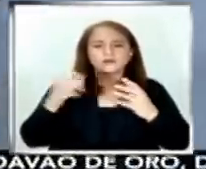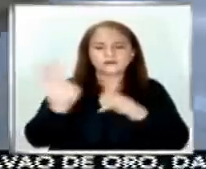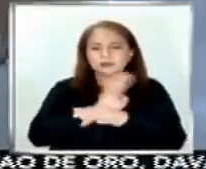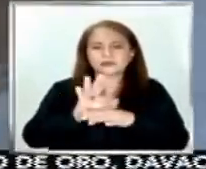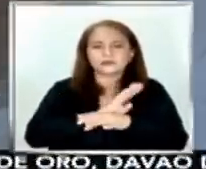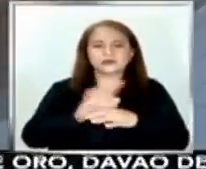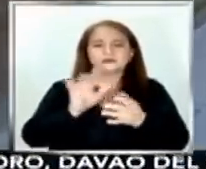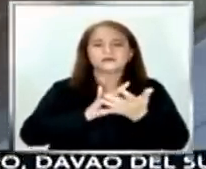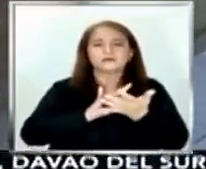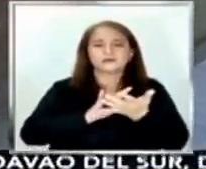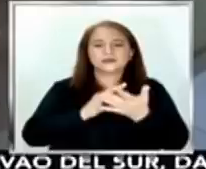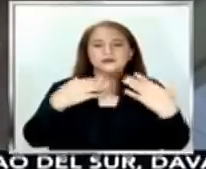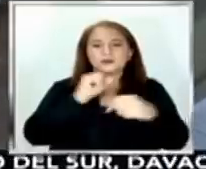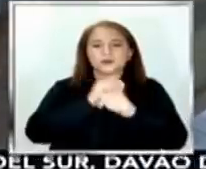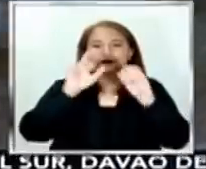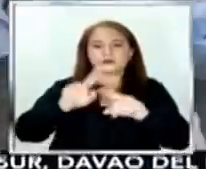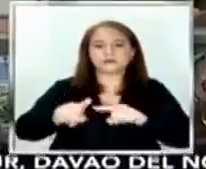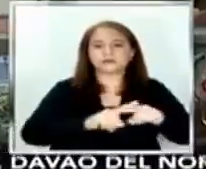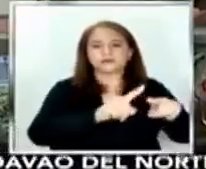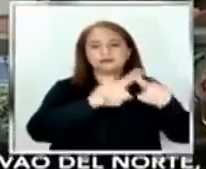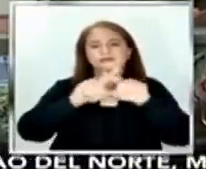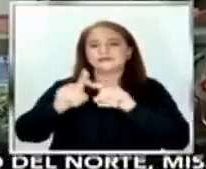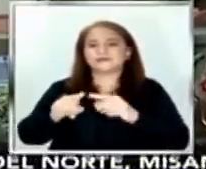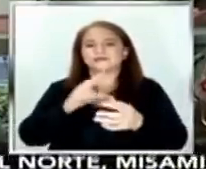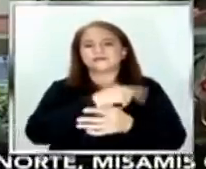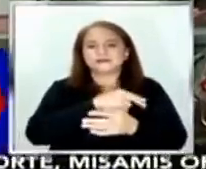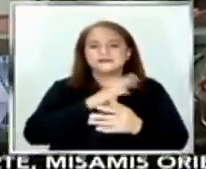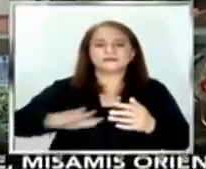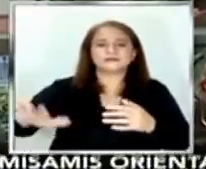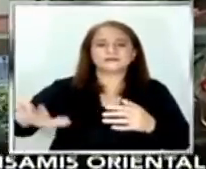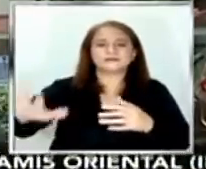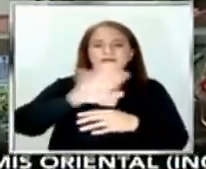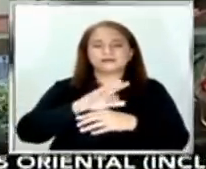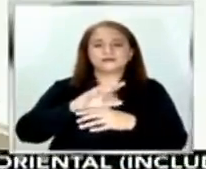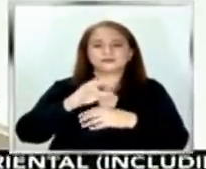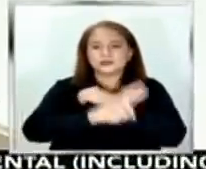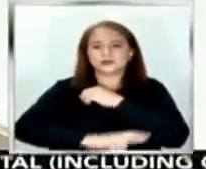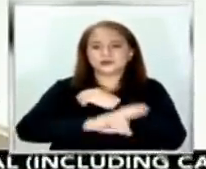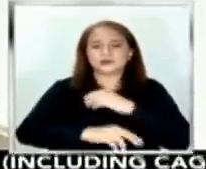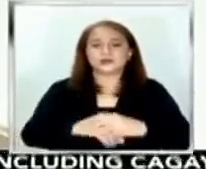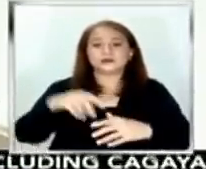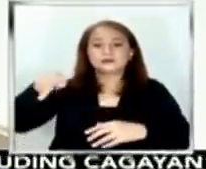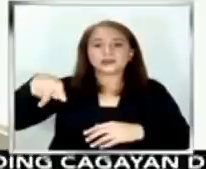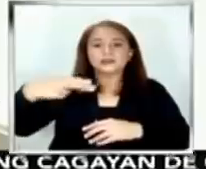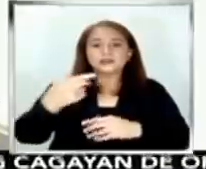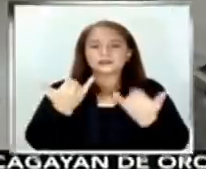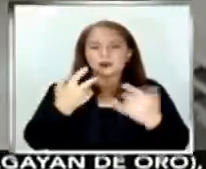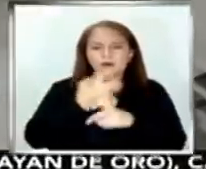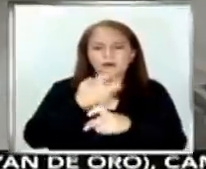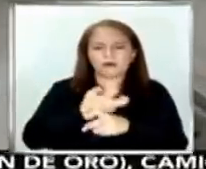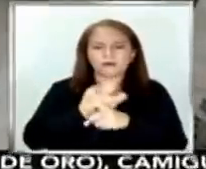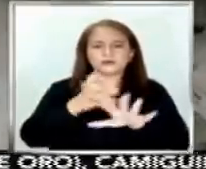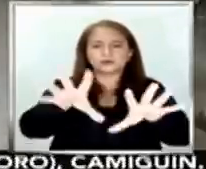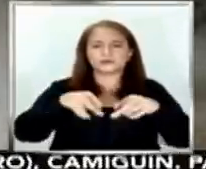sa iba't ibang healthcare facility sa rehiyon. Ang Philippine General Hospital ngayon pa lang, nahihirapan na raw mag-admit ng critical